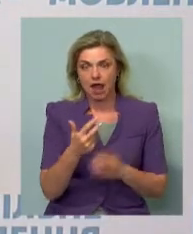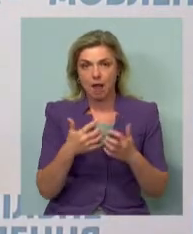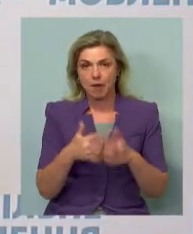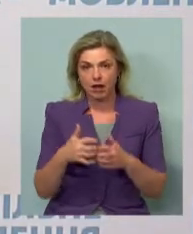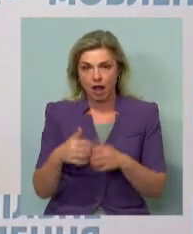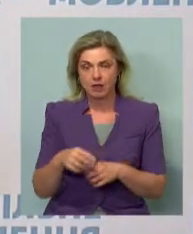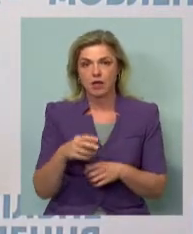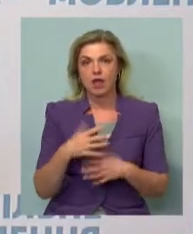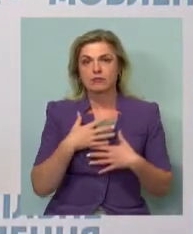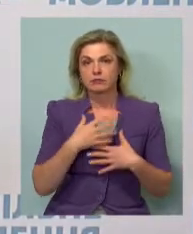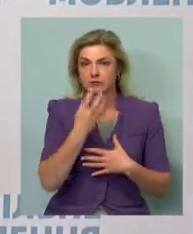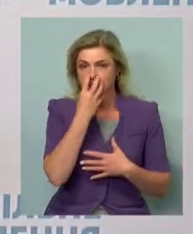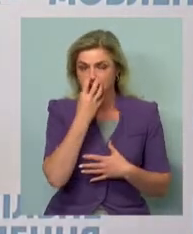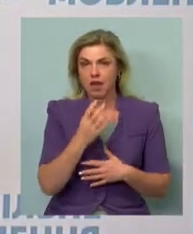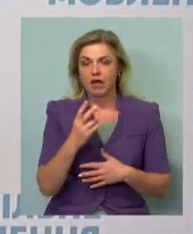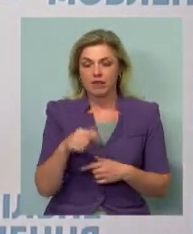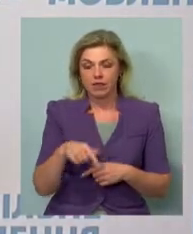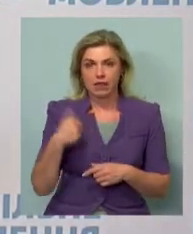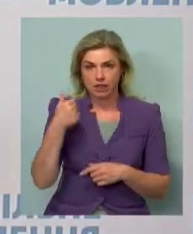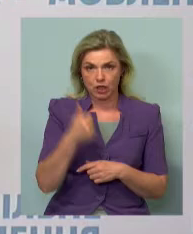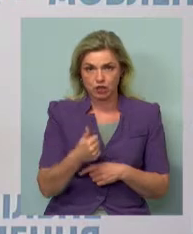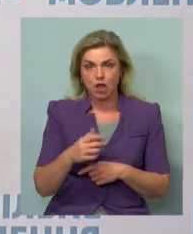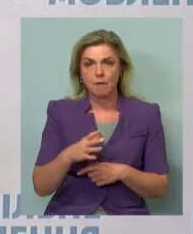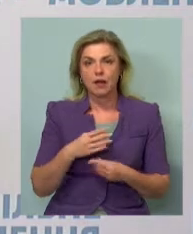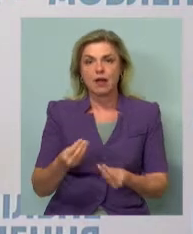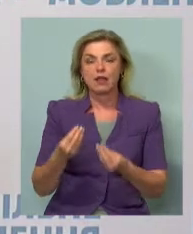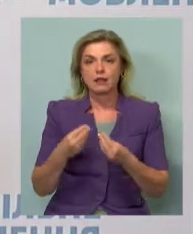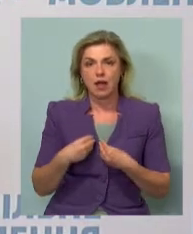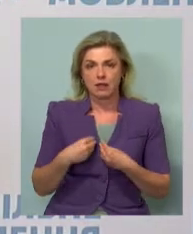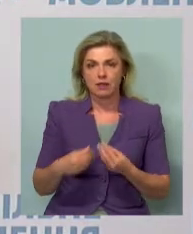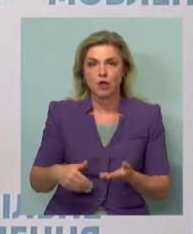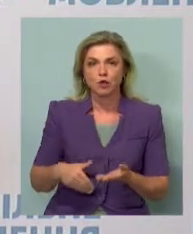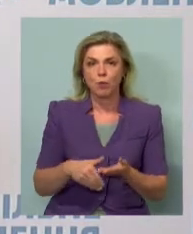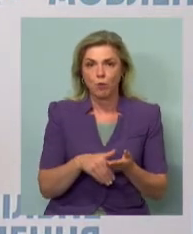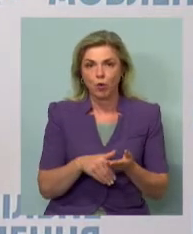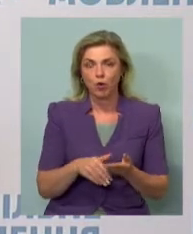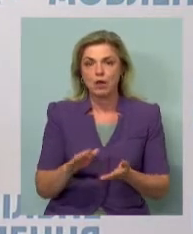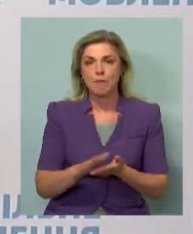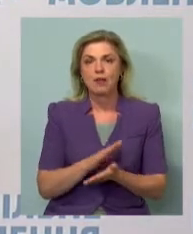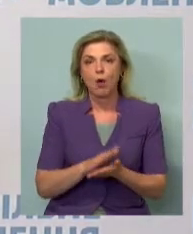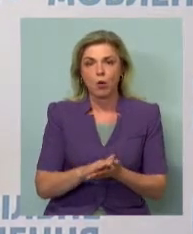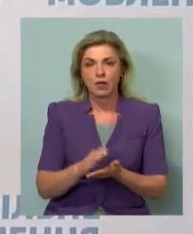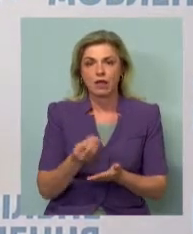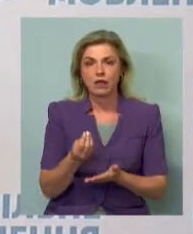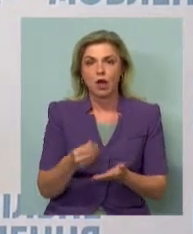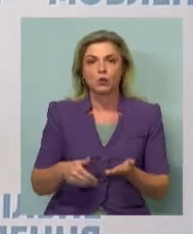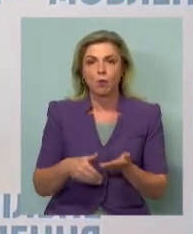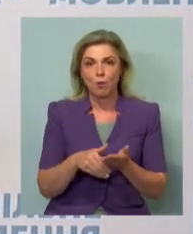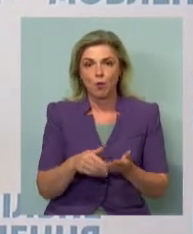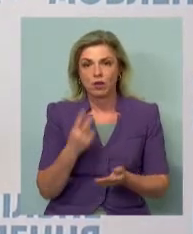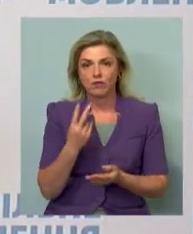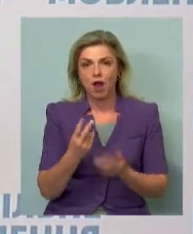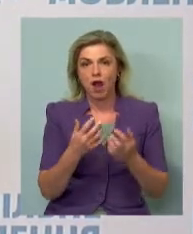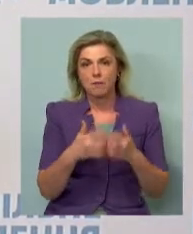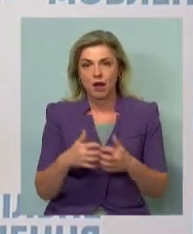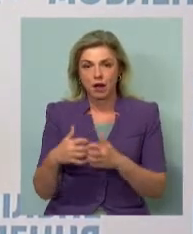зараз вводяться в експлуатацію. Були нам надані за допомогою благодійної допомоги 2 апарати. Тому якщо буде